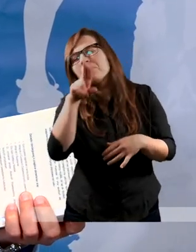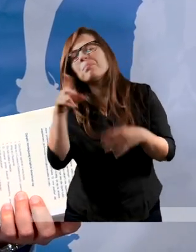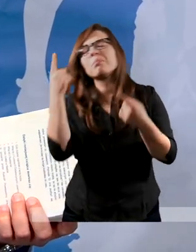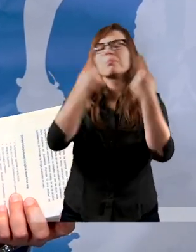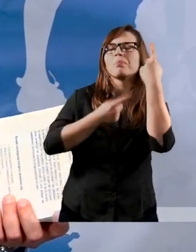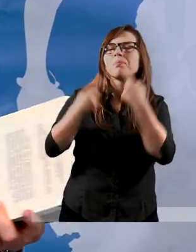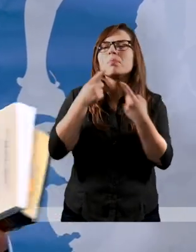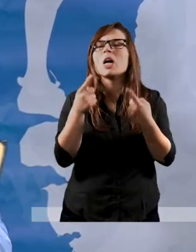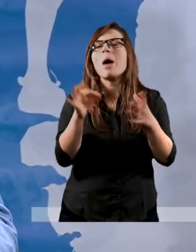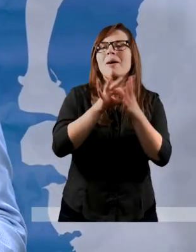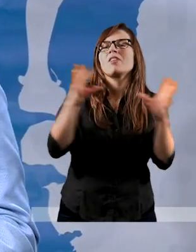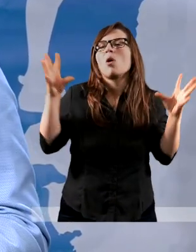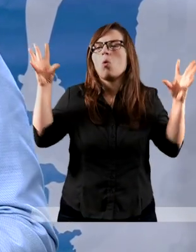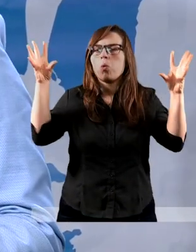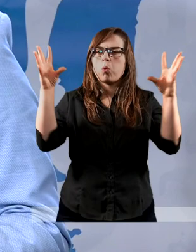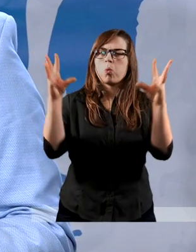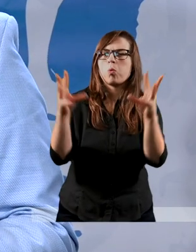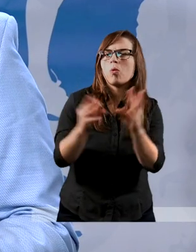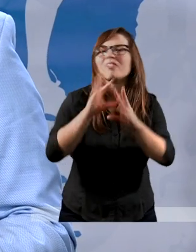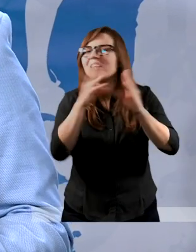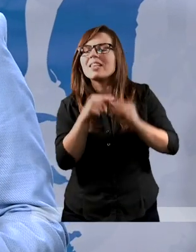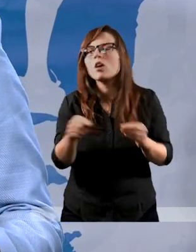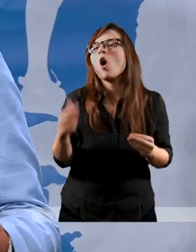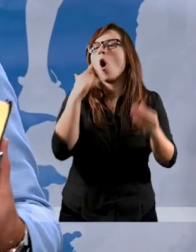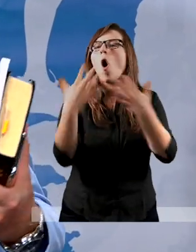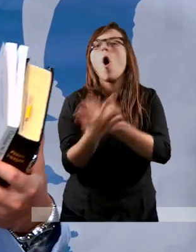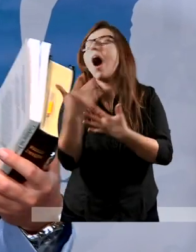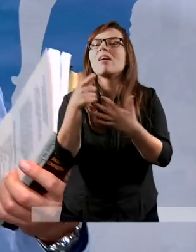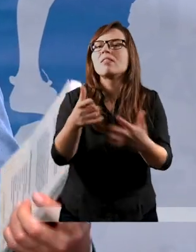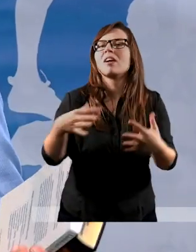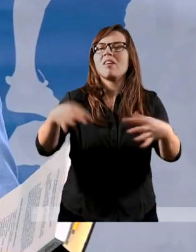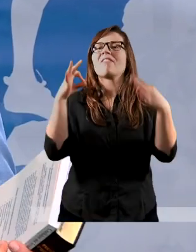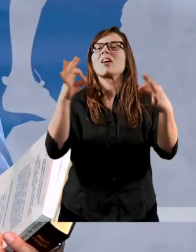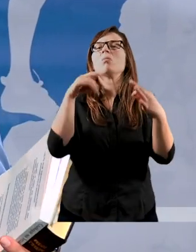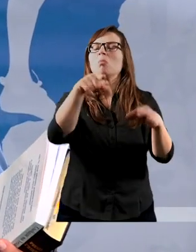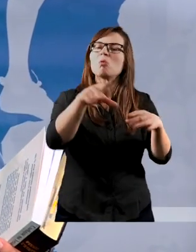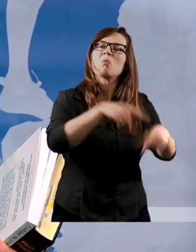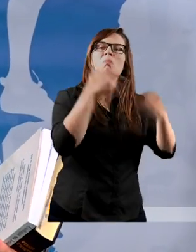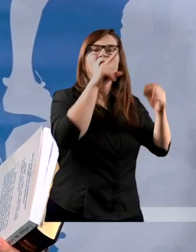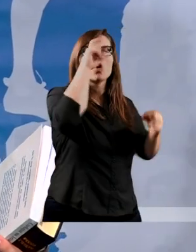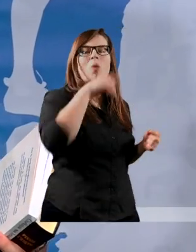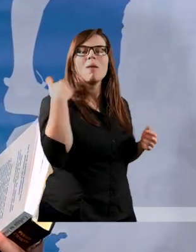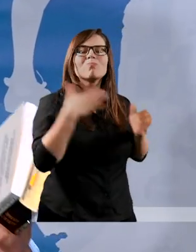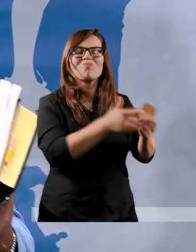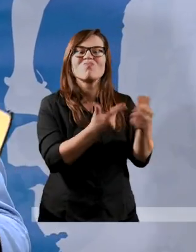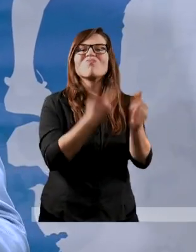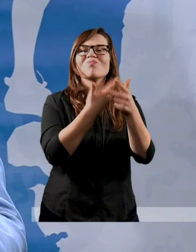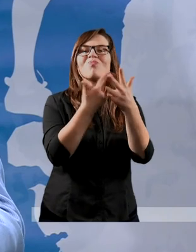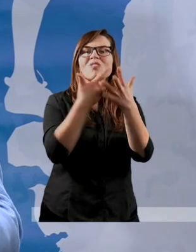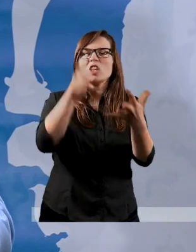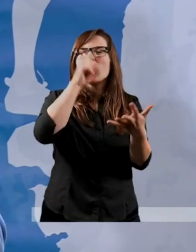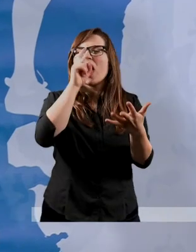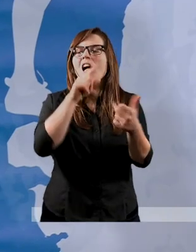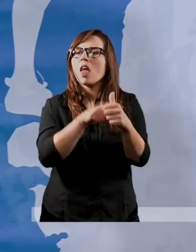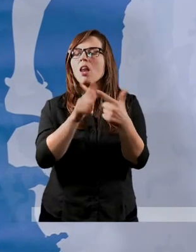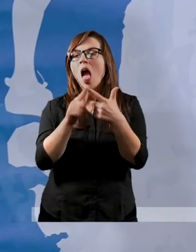pewnie podsumowując wszystko, okaże się, że gdy wybierałeś właśnie te złe ścieżki, potem ich żałowałeś,